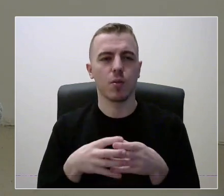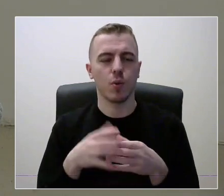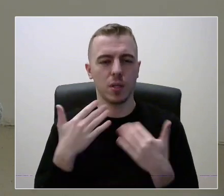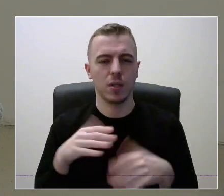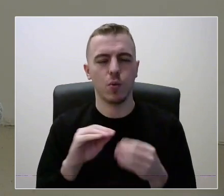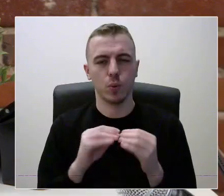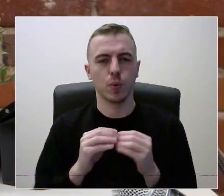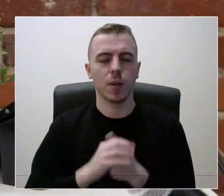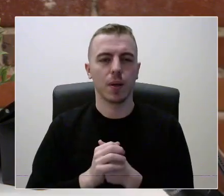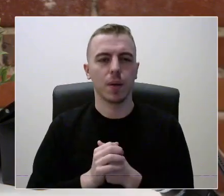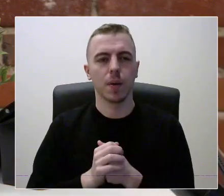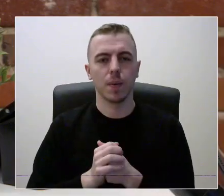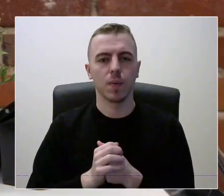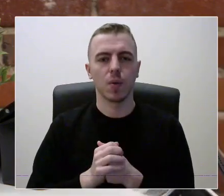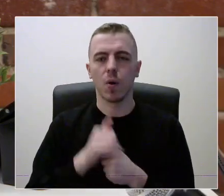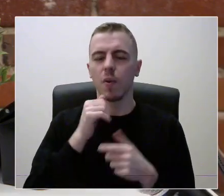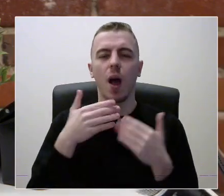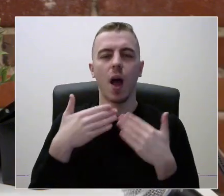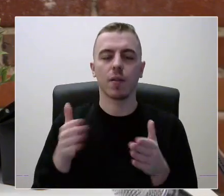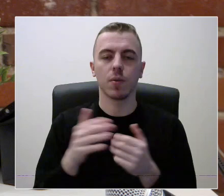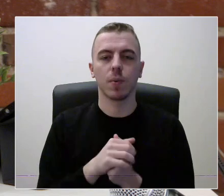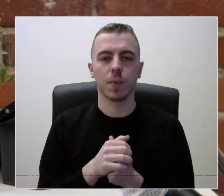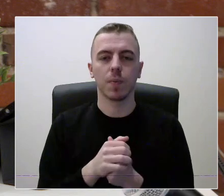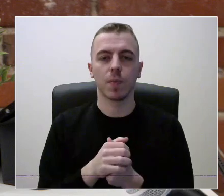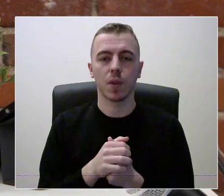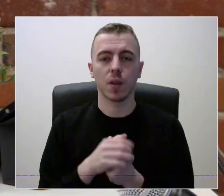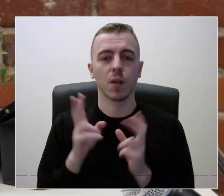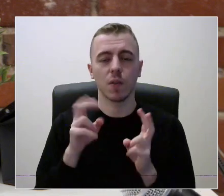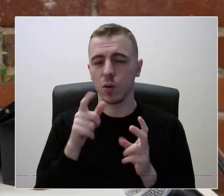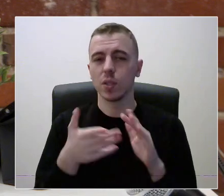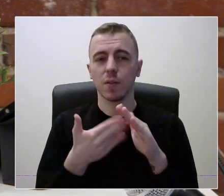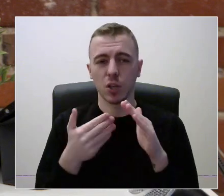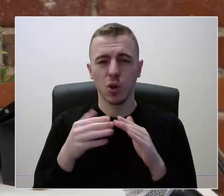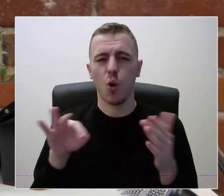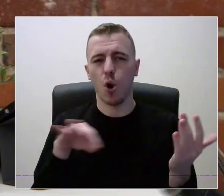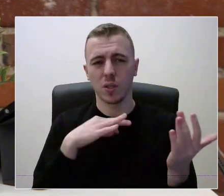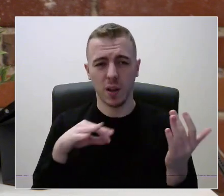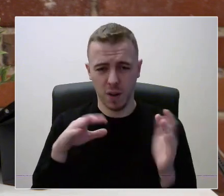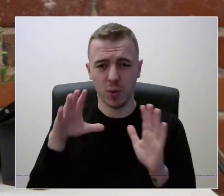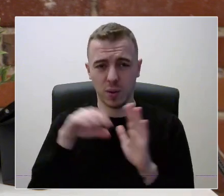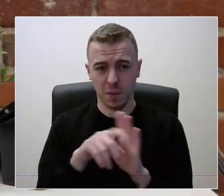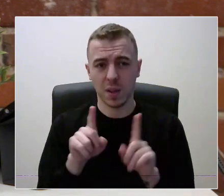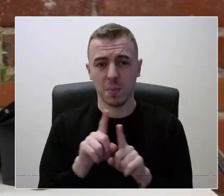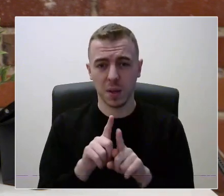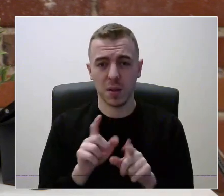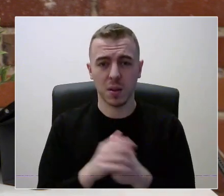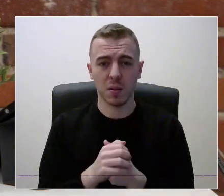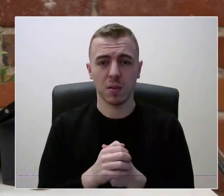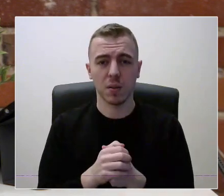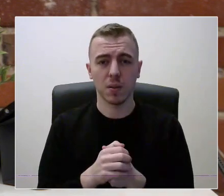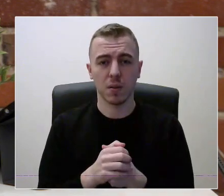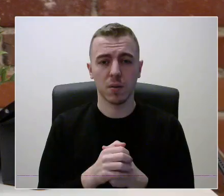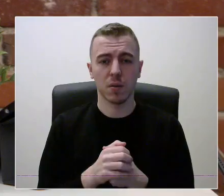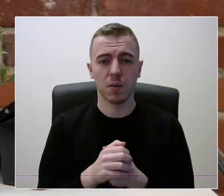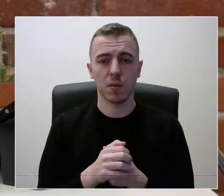O tas atvirumas, pavyzdžiui, tai reiškia, kad jūs kviečiate konservatorius, pavyzdžiui, iš to laido jūs tą galit? Kviečiate